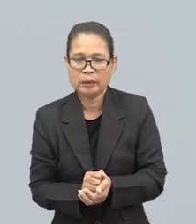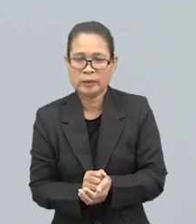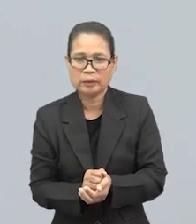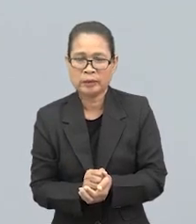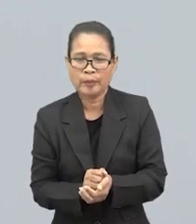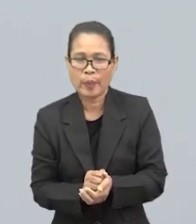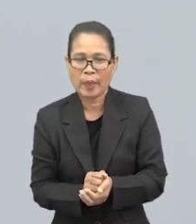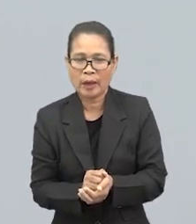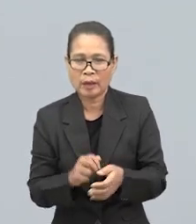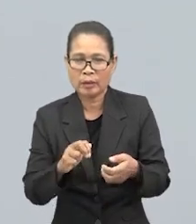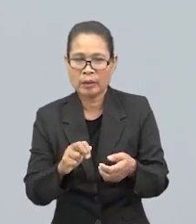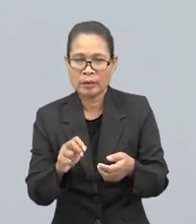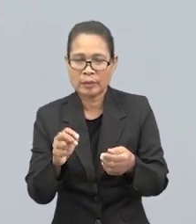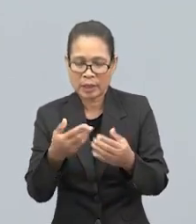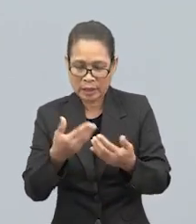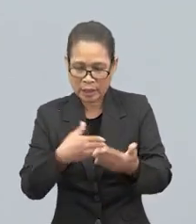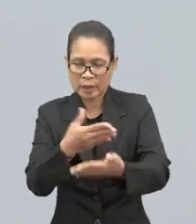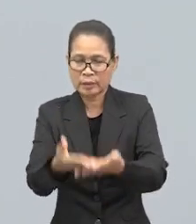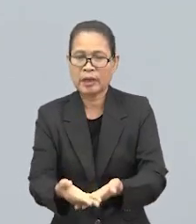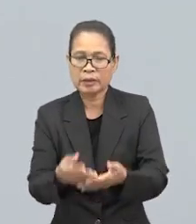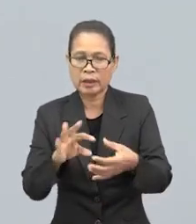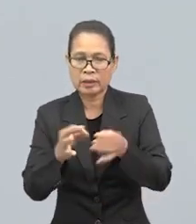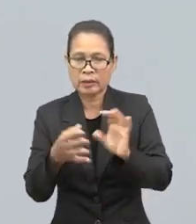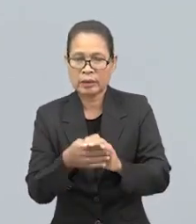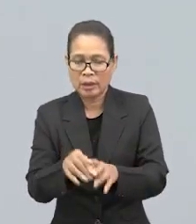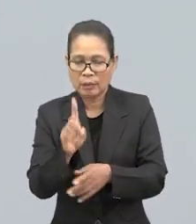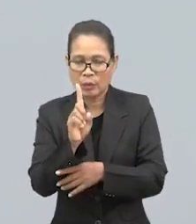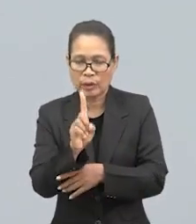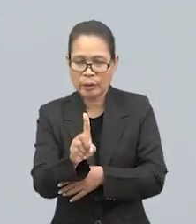khó. Nè cử oi bọn cát chùm